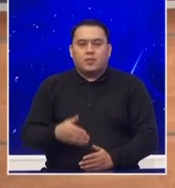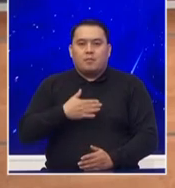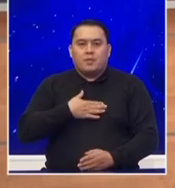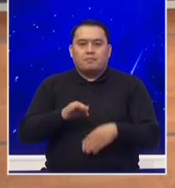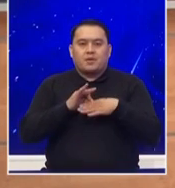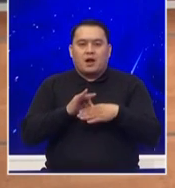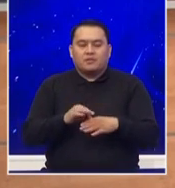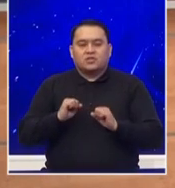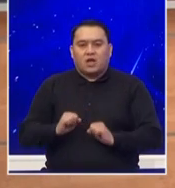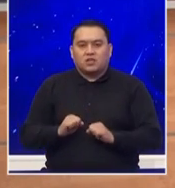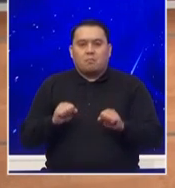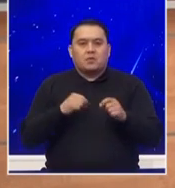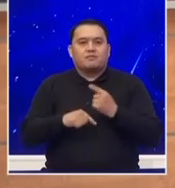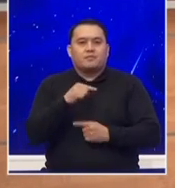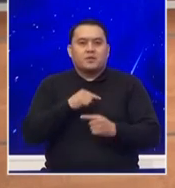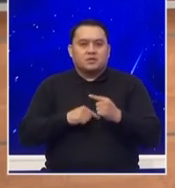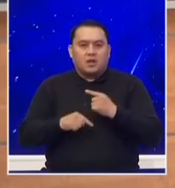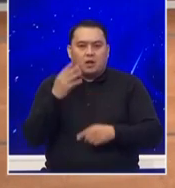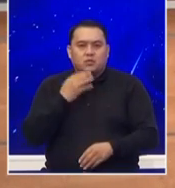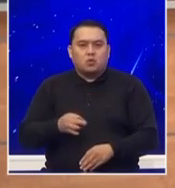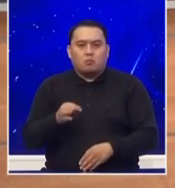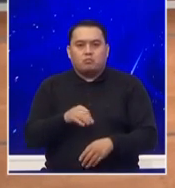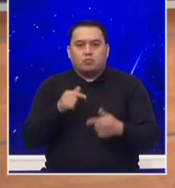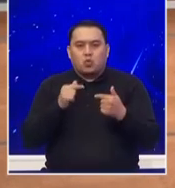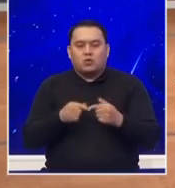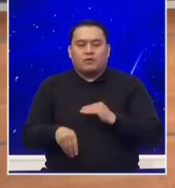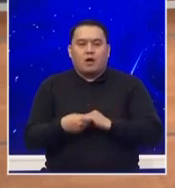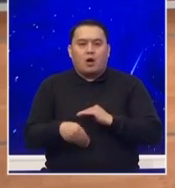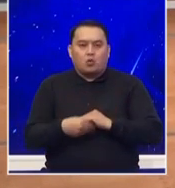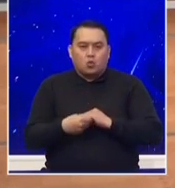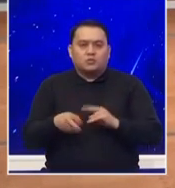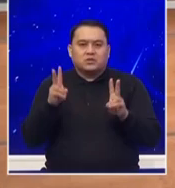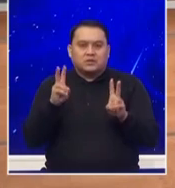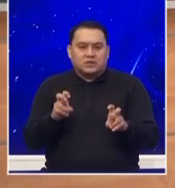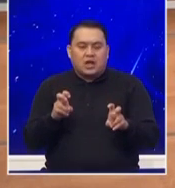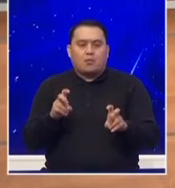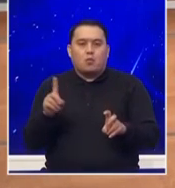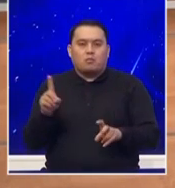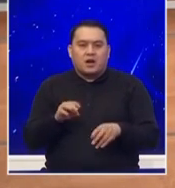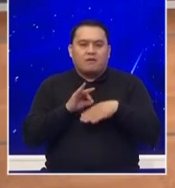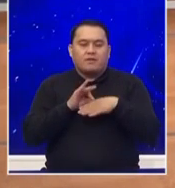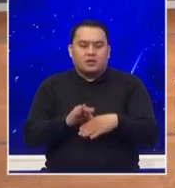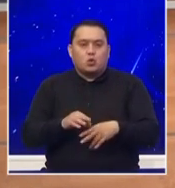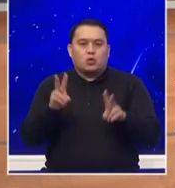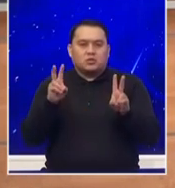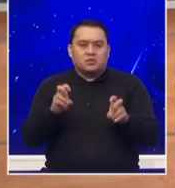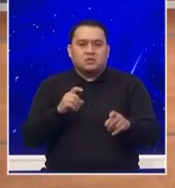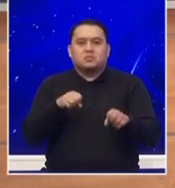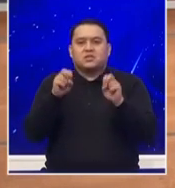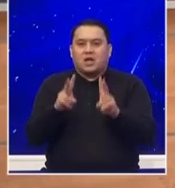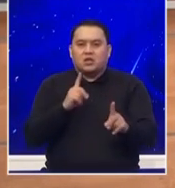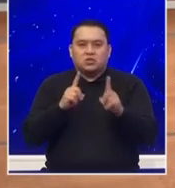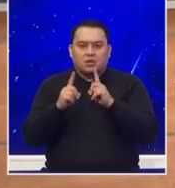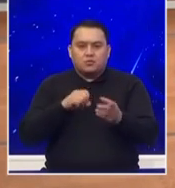площадке Совета по защите прав предпринимателей и противодействию коррупции. Мы проводили специальное заседание